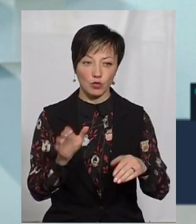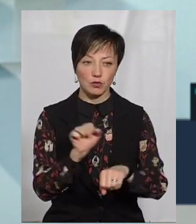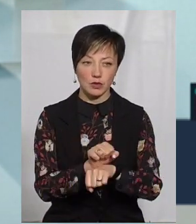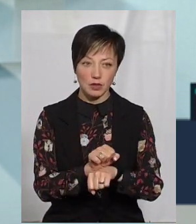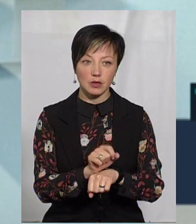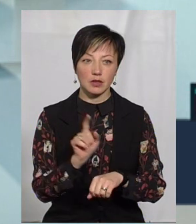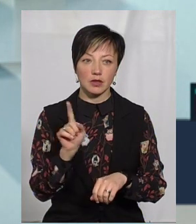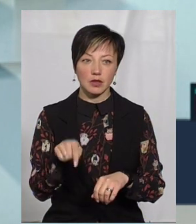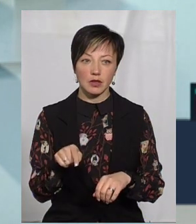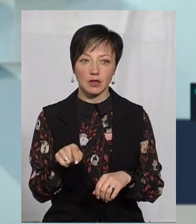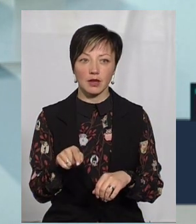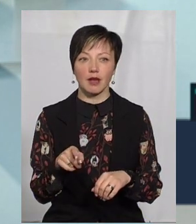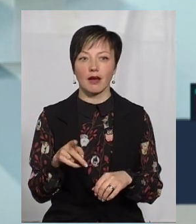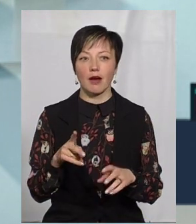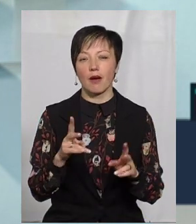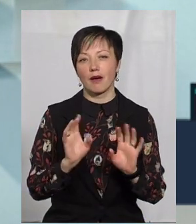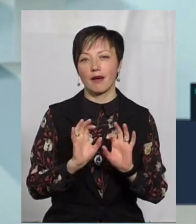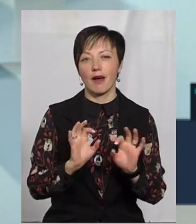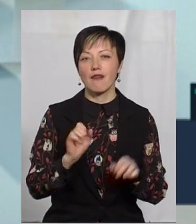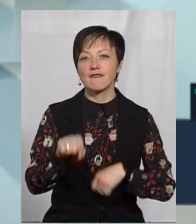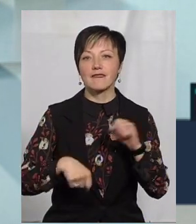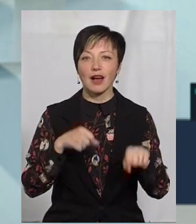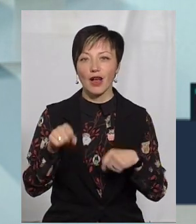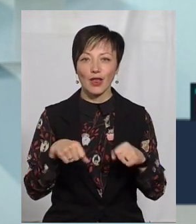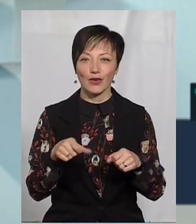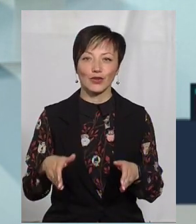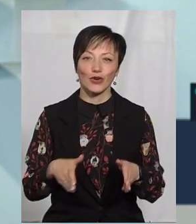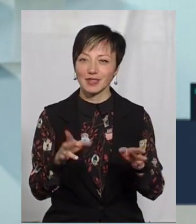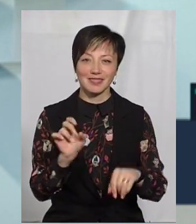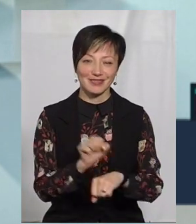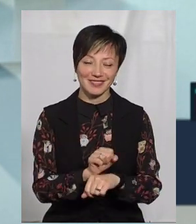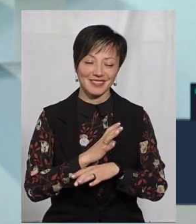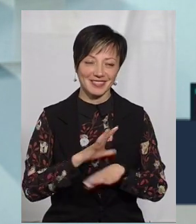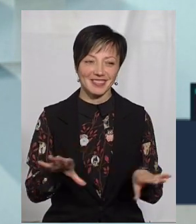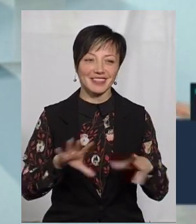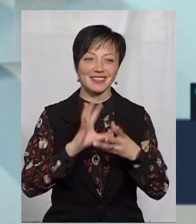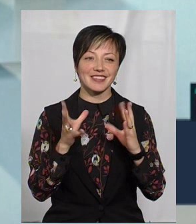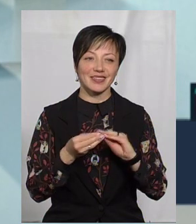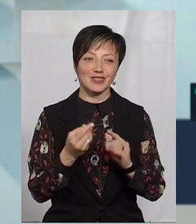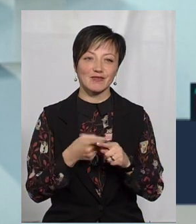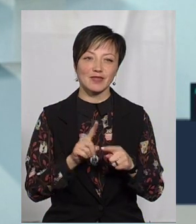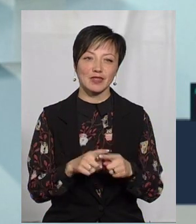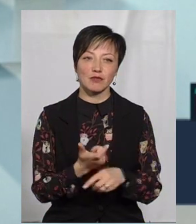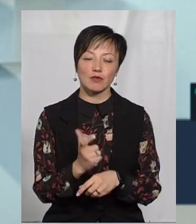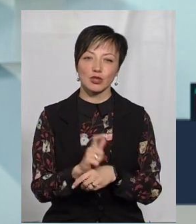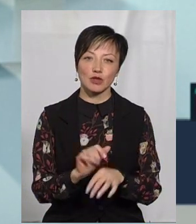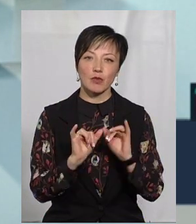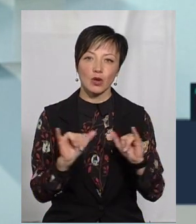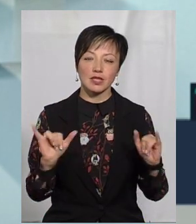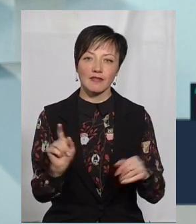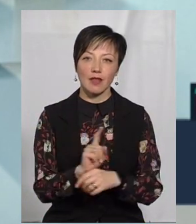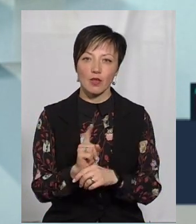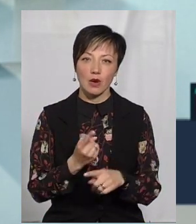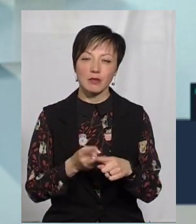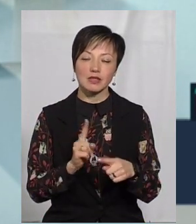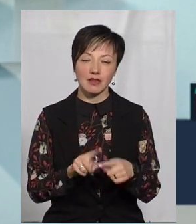жартував у Фейсбуці, чи будуть перекривати велодоріжки, теж не перекривались. І загалом це було якось більш така прогресивна норма.